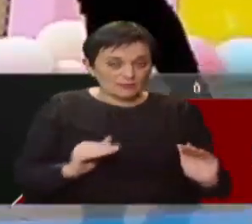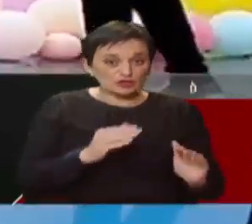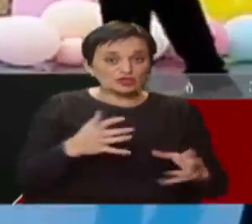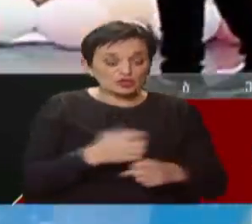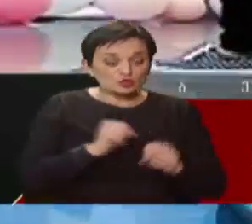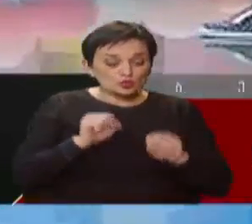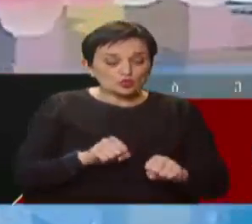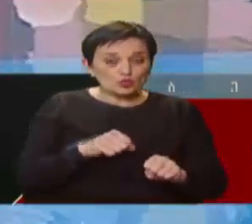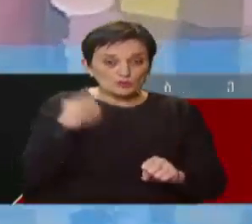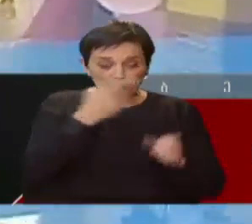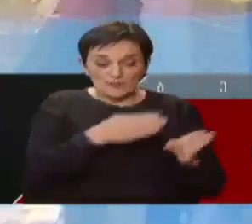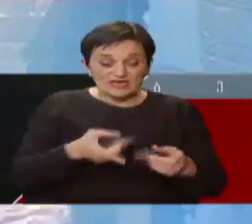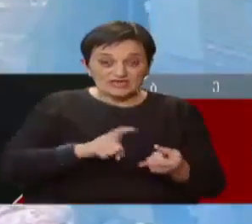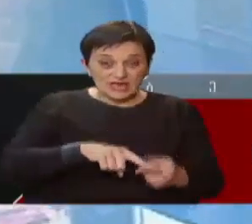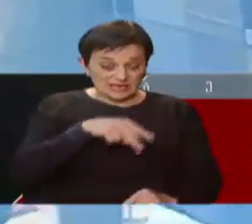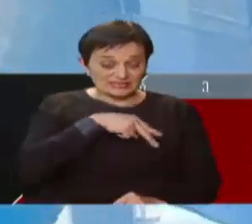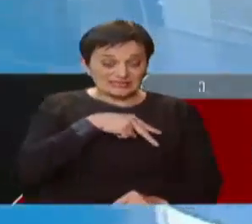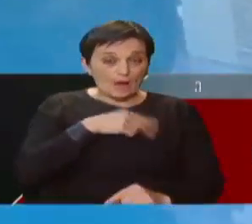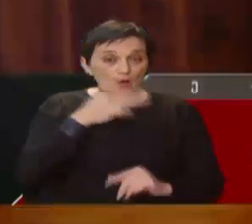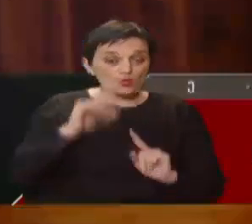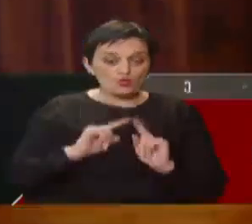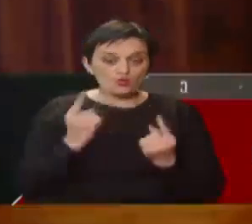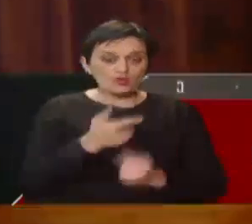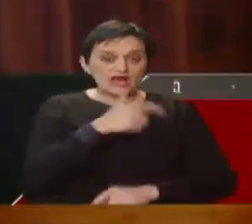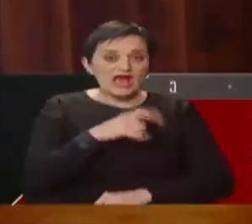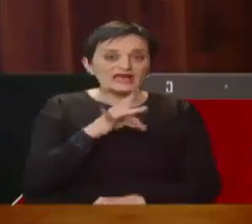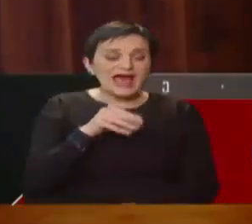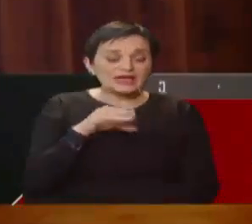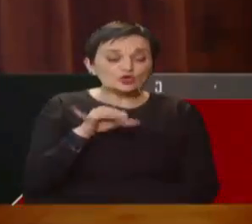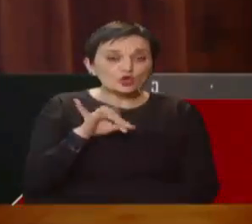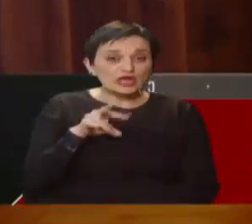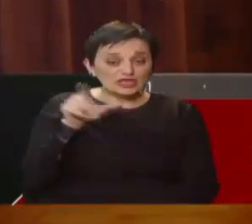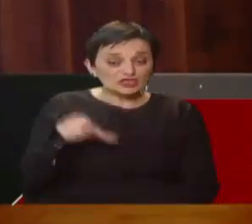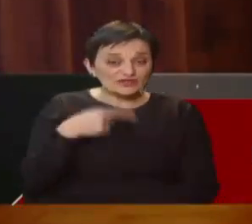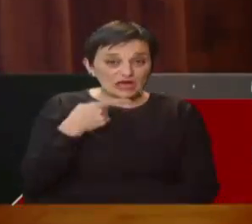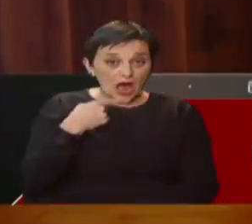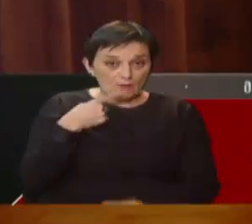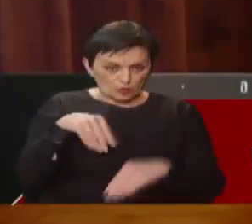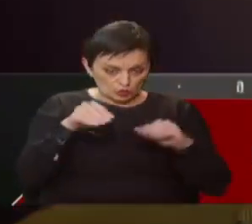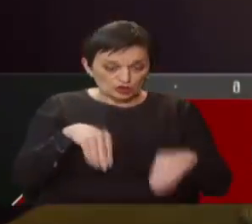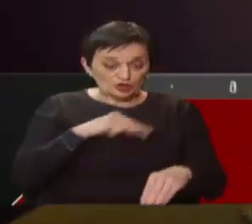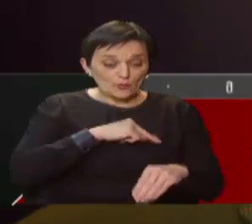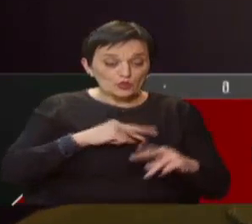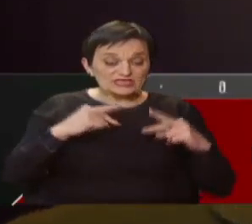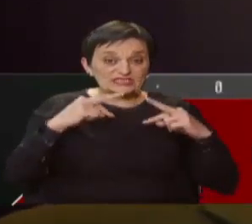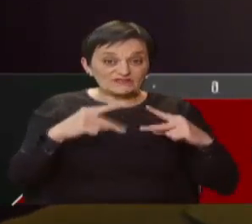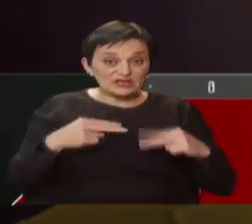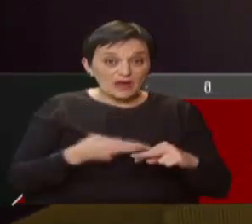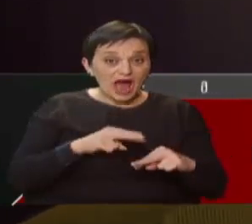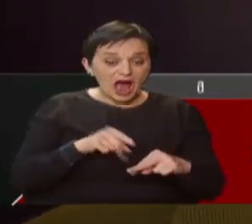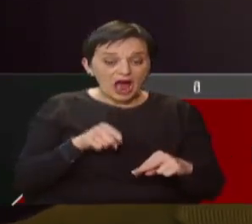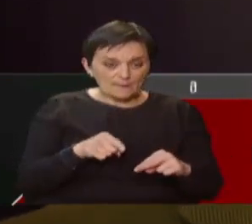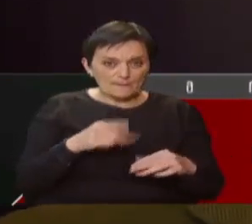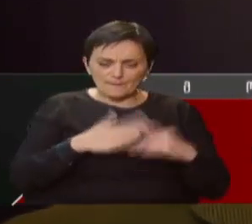shesadzleblobis mkhone pirebs ekheboda. Saparlamento umravlesobis tsevri Radiona Tamishvili ambobs rom shemushavebuli tsvlilebebi am bankier